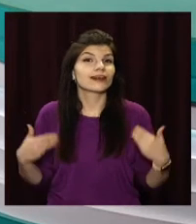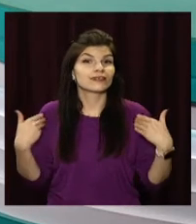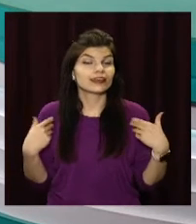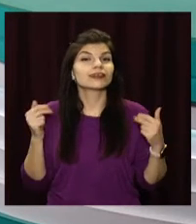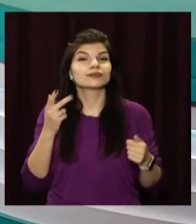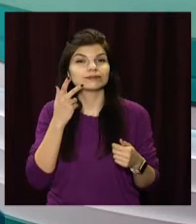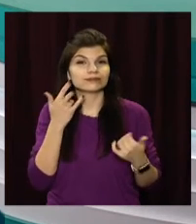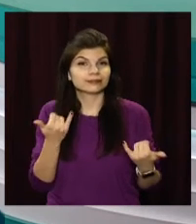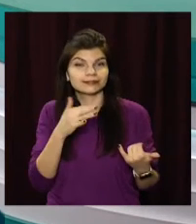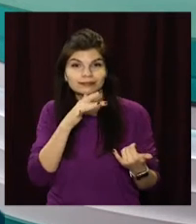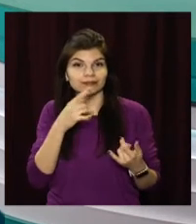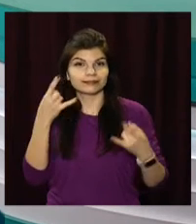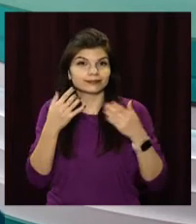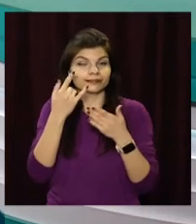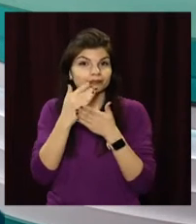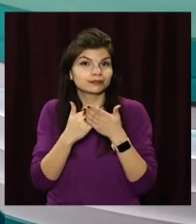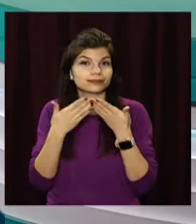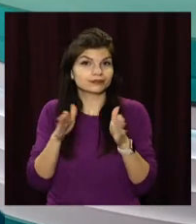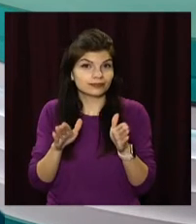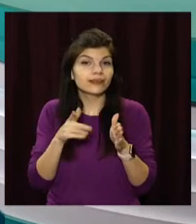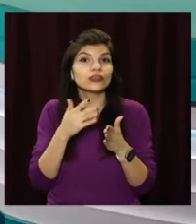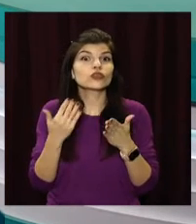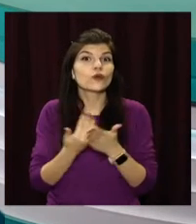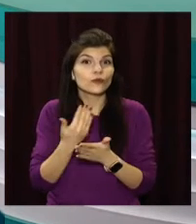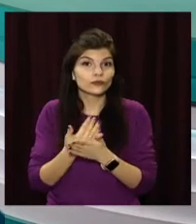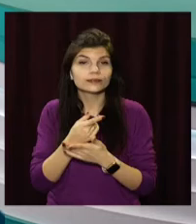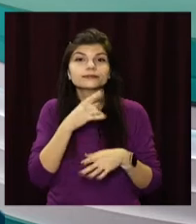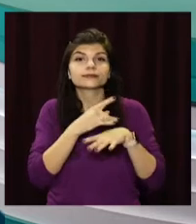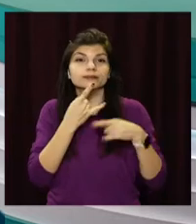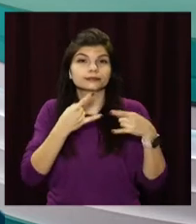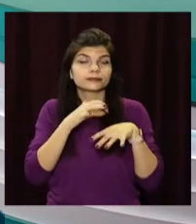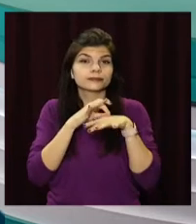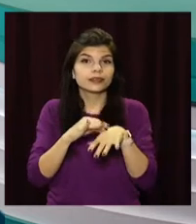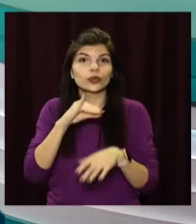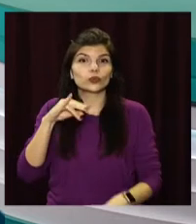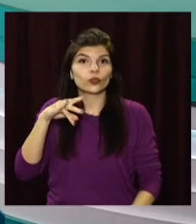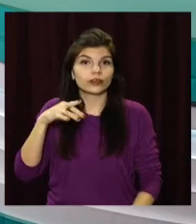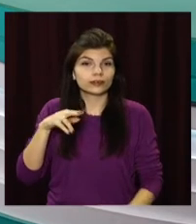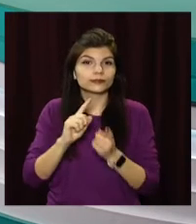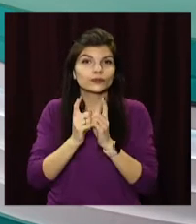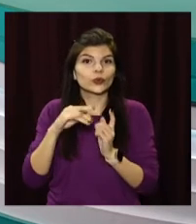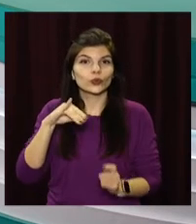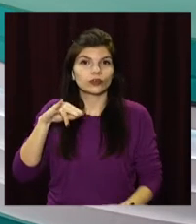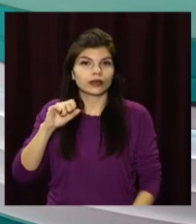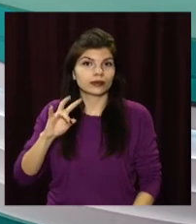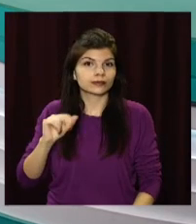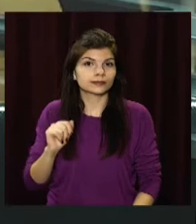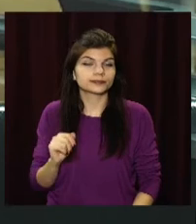Вітаю, як завжди, у цій порі новини на відкритому. У студії для вас працюватиму я, Юлія Демченко, та сурдоперекладачка Юліана